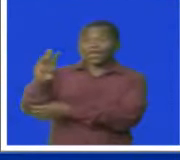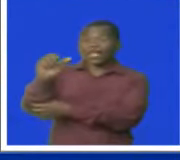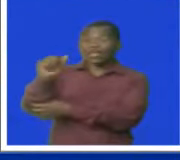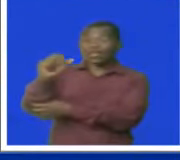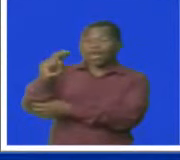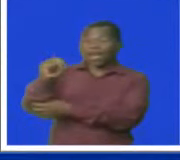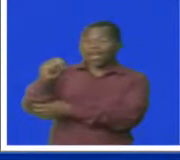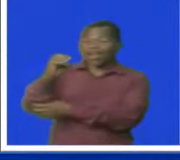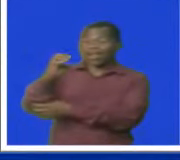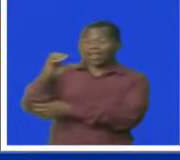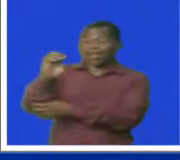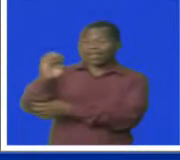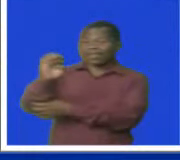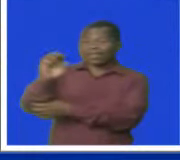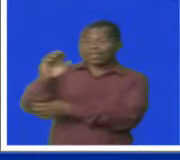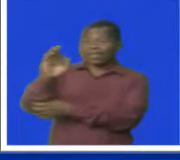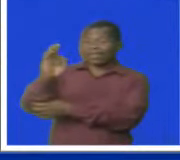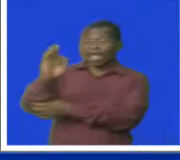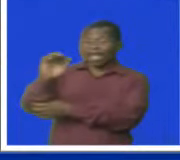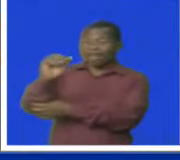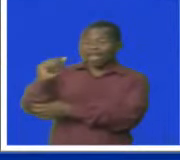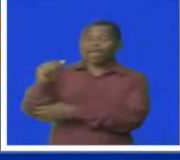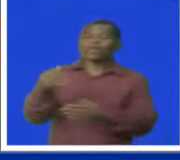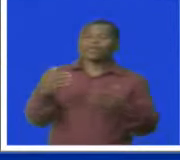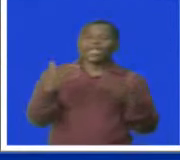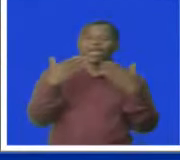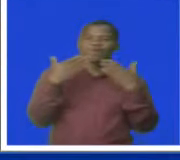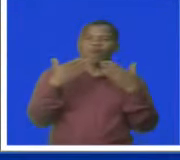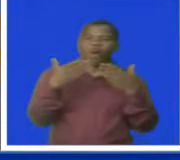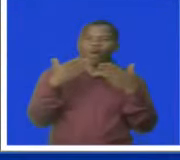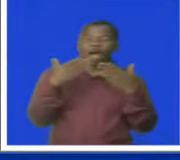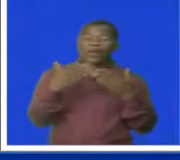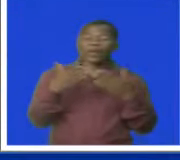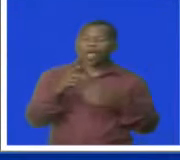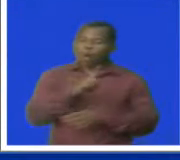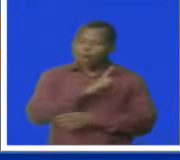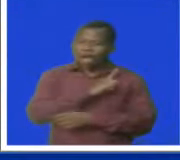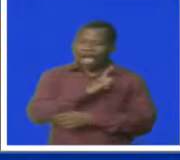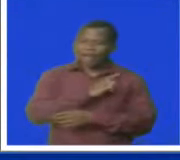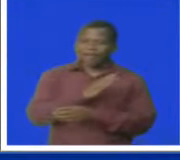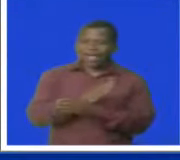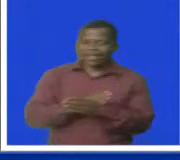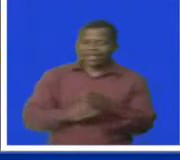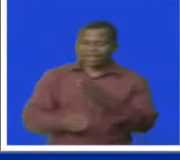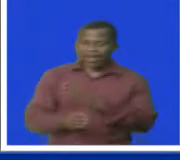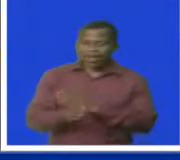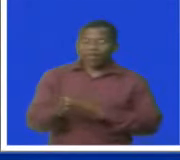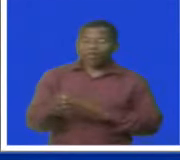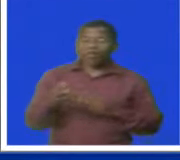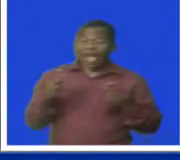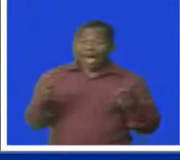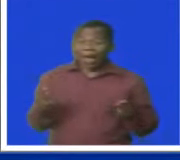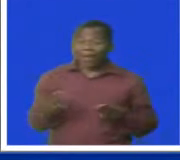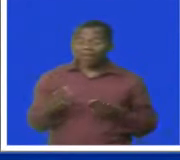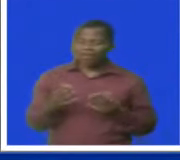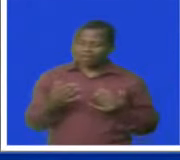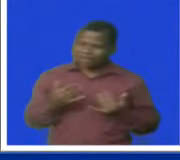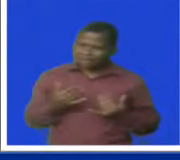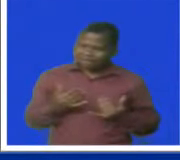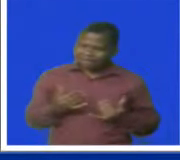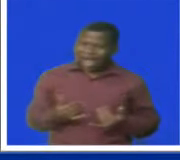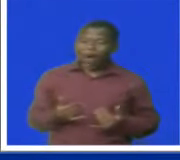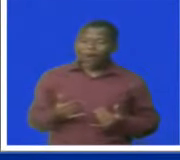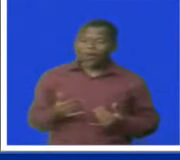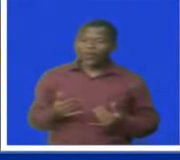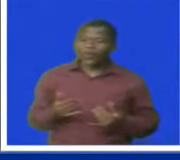kangwane Tindzabeni deligciwane le-HIV. Lokho kulandzela lucwaningo lolendiwe ngiyo inhlangano yakaSwansefa loluveta